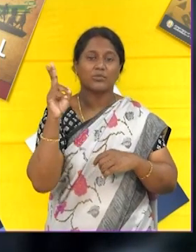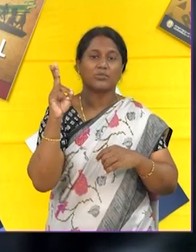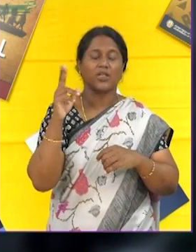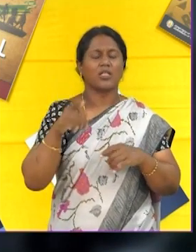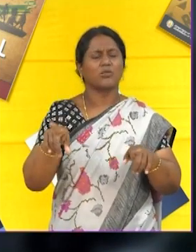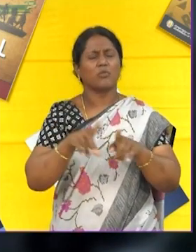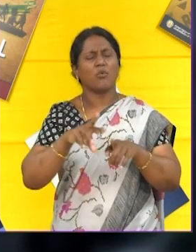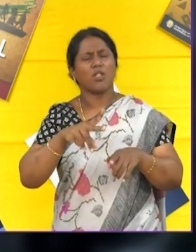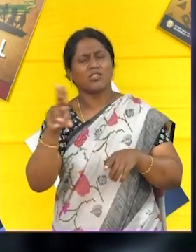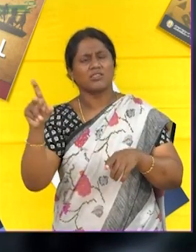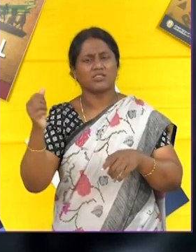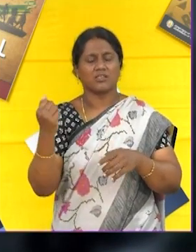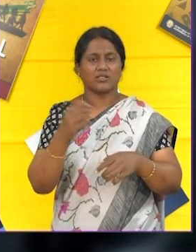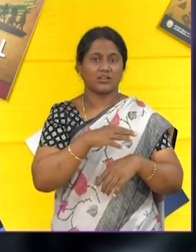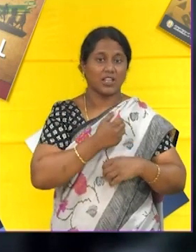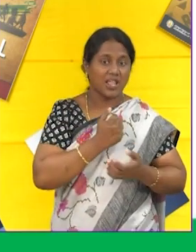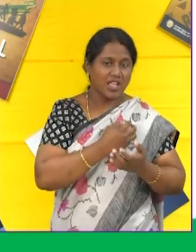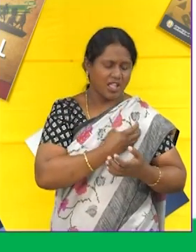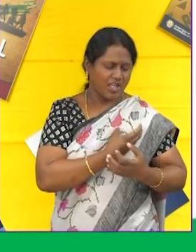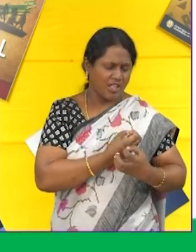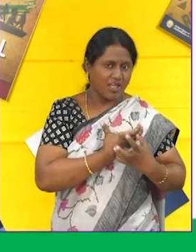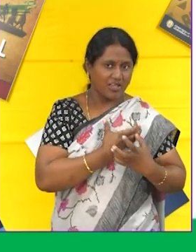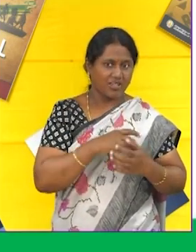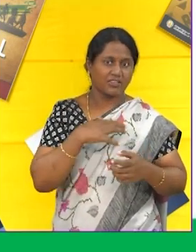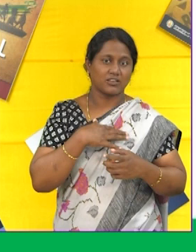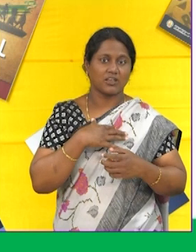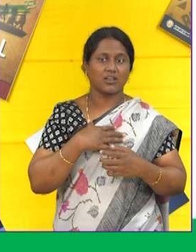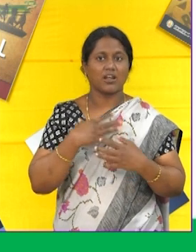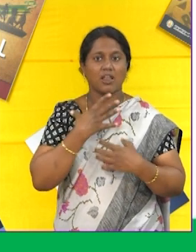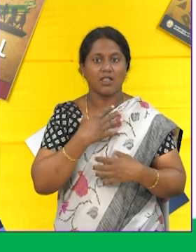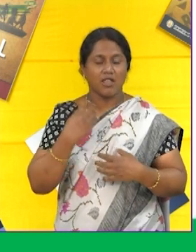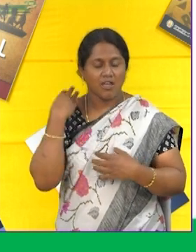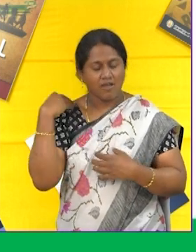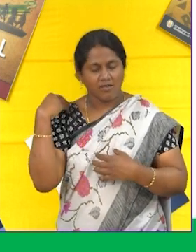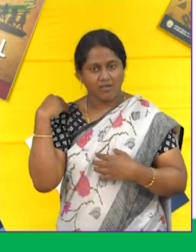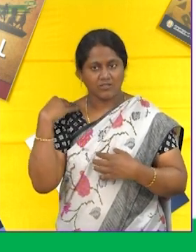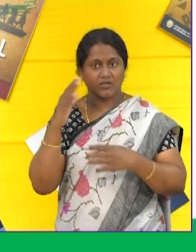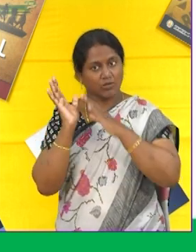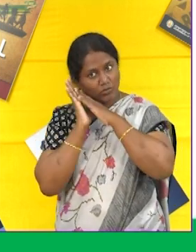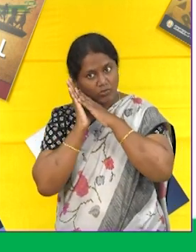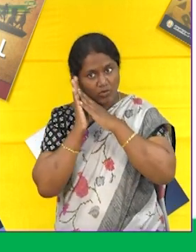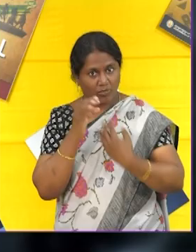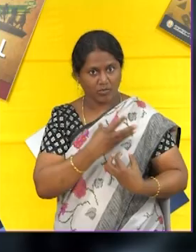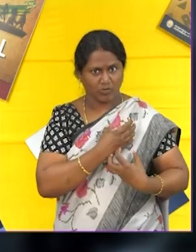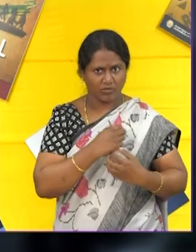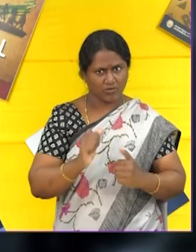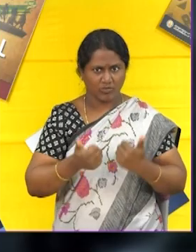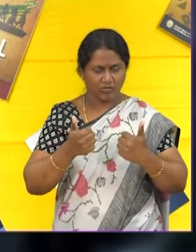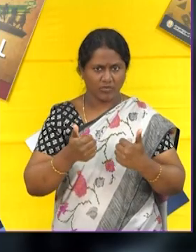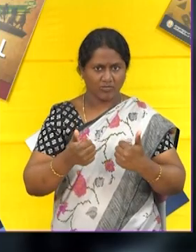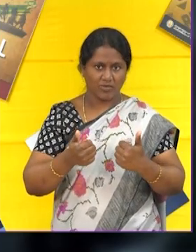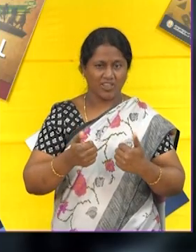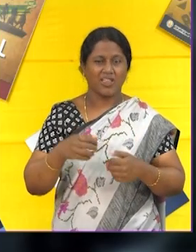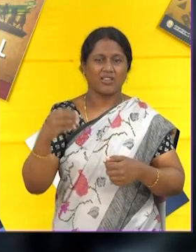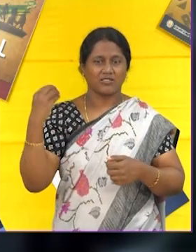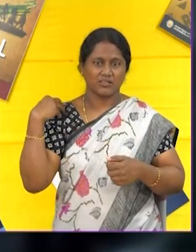மைல்டு அட்டாக்ல இருந்திருக்கிறார். மைல்டு அட்டாக். ஆல்மோஸ்ட் எவ்ரிபடி வி நியூ ஆர் லீட் நியர் ஹேட் சம் கைண்ட் ஆஃப் அட்டாக்ஸ். இங்கே இருக்கிறவங்க எல்லாருக்குமே ஒரு